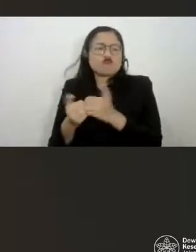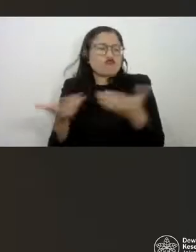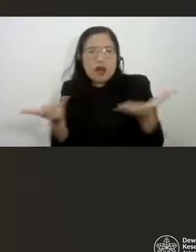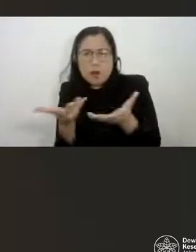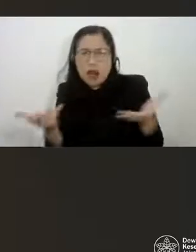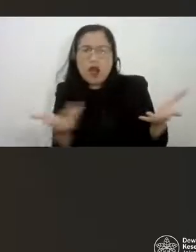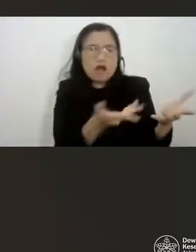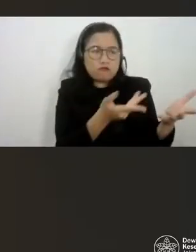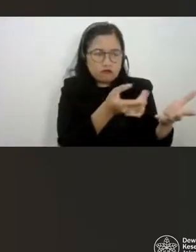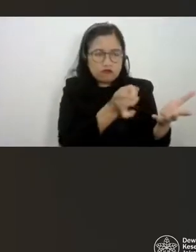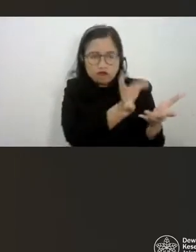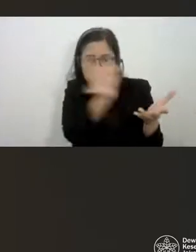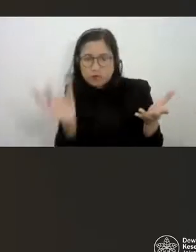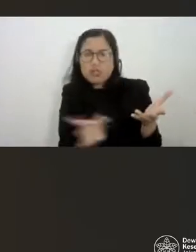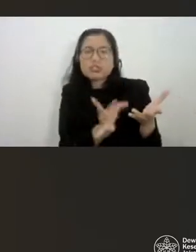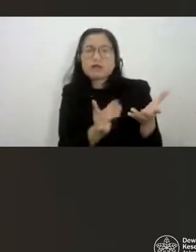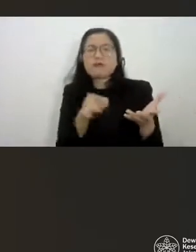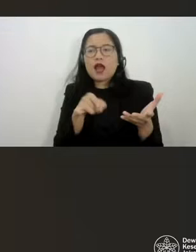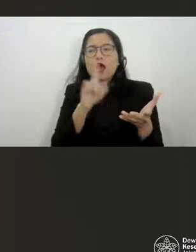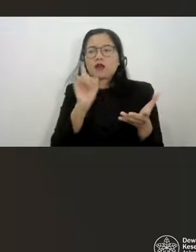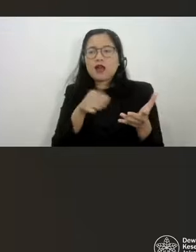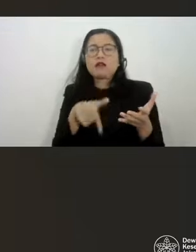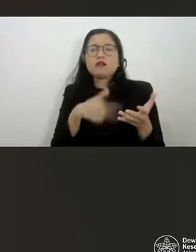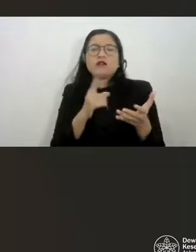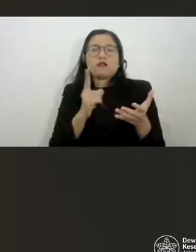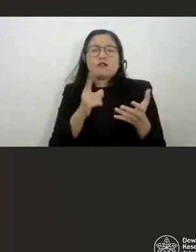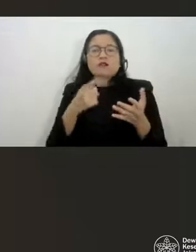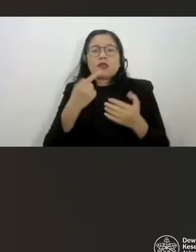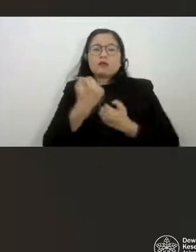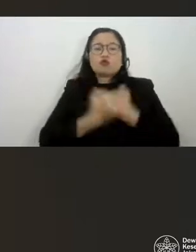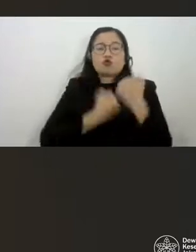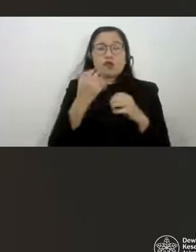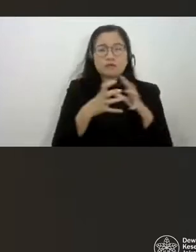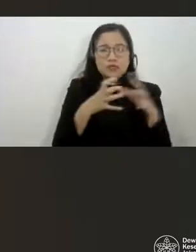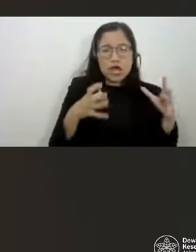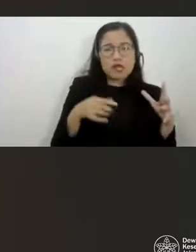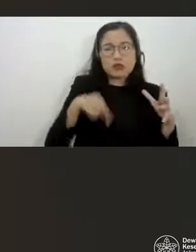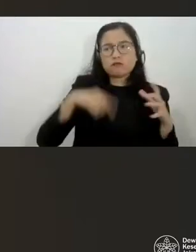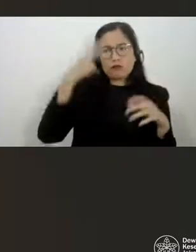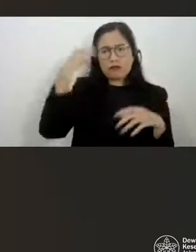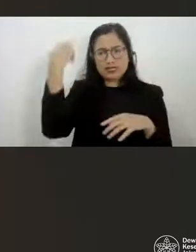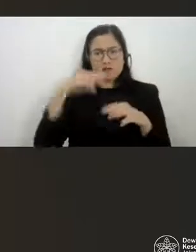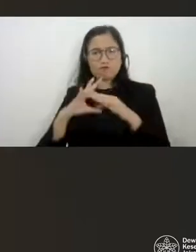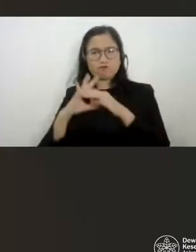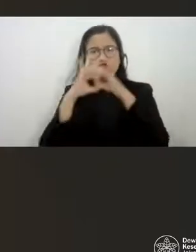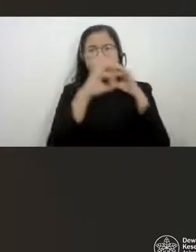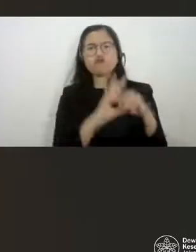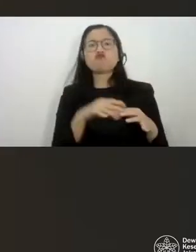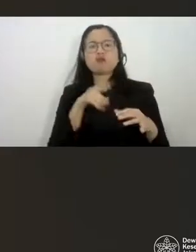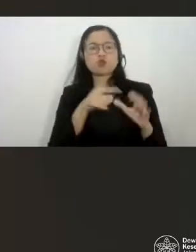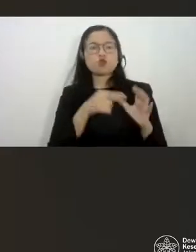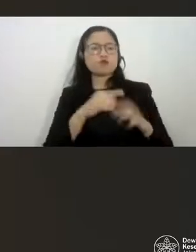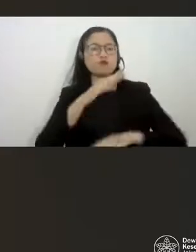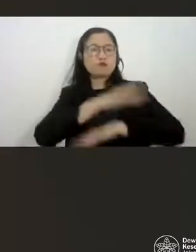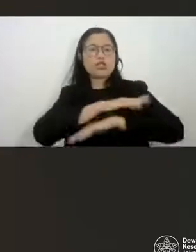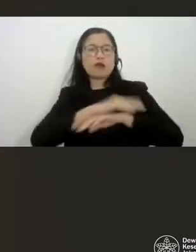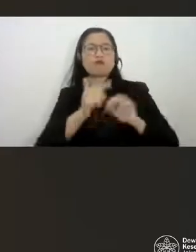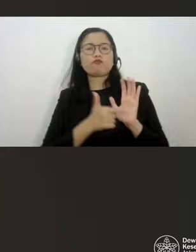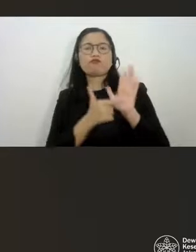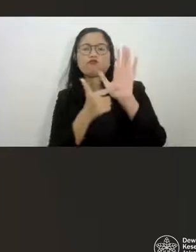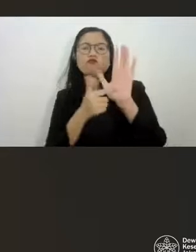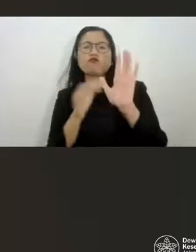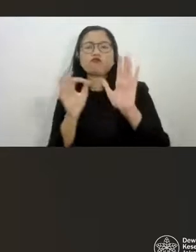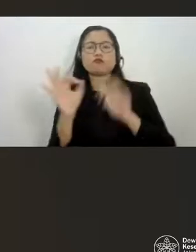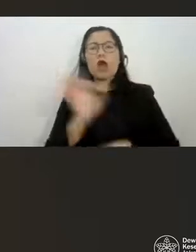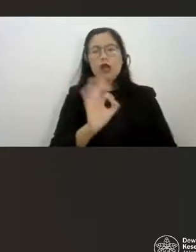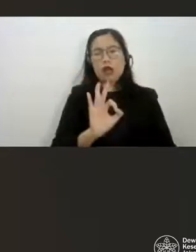Eksploitasi lingkungan oleh korporasi-korporasi raksasa, dan tentu atas izin pemerintah. Ini juga jarang diberitakan. Selain itu,